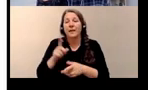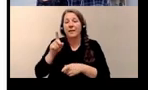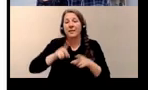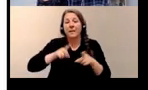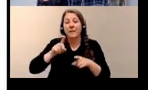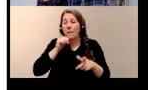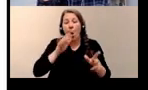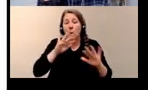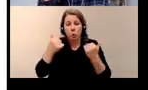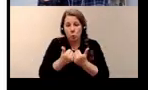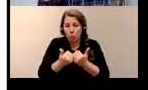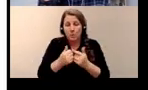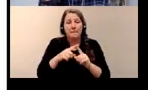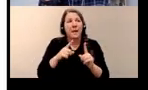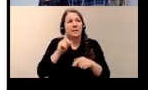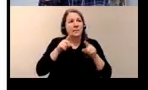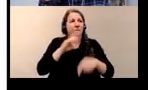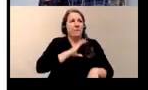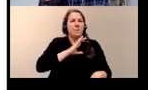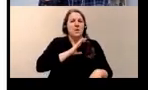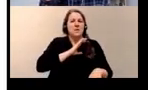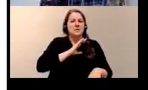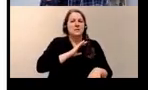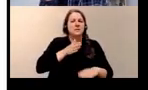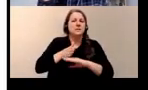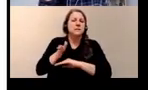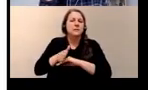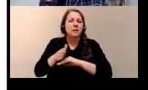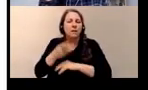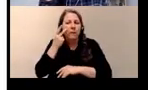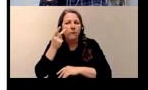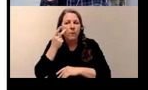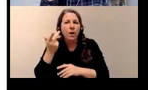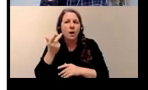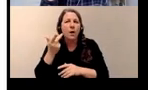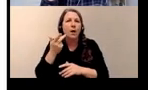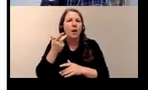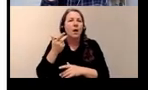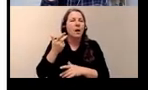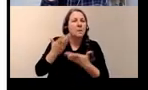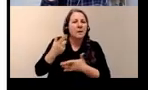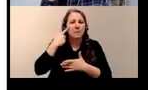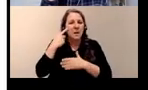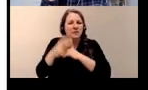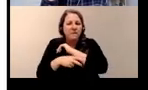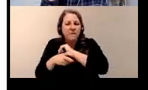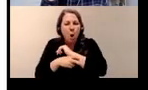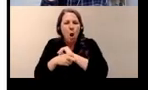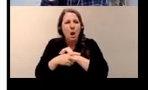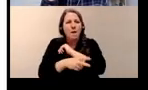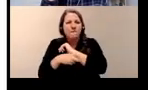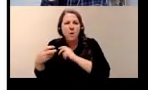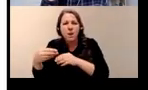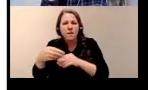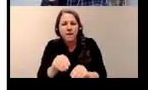cas, en fait, pouvait amener la police à venir voir ce qui s'y passait, avec des craintes de vol de téléphone, de recel, voire de